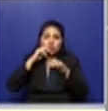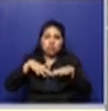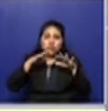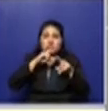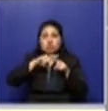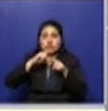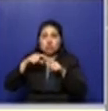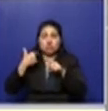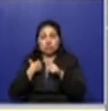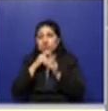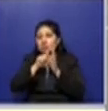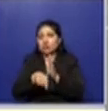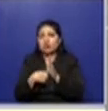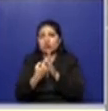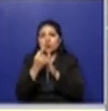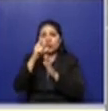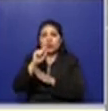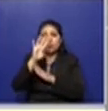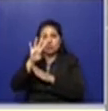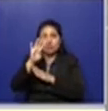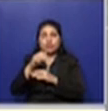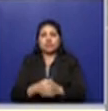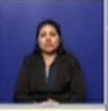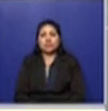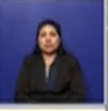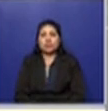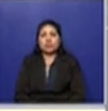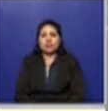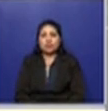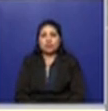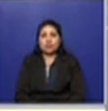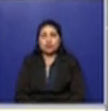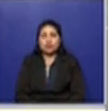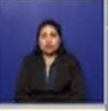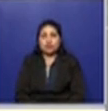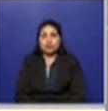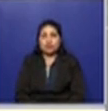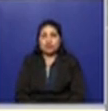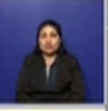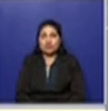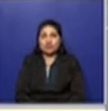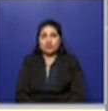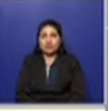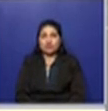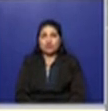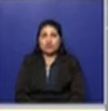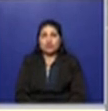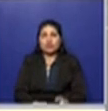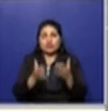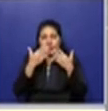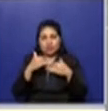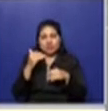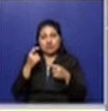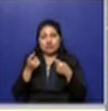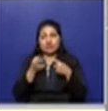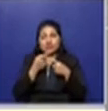งคำว่า24ชั่วโมงยังคงใช้ได้อยู่นะครับอีกประเด็นหนึ่งที่ไม่ได้นำเสนอไว้ในนี้ผ